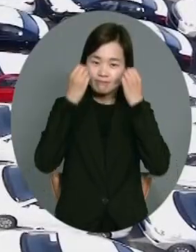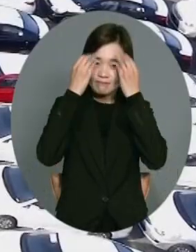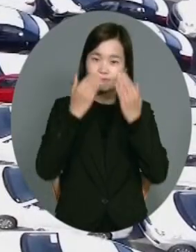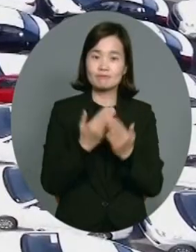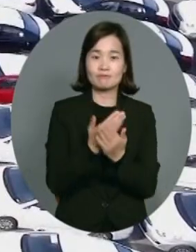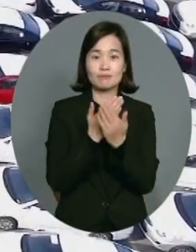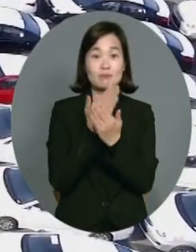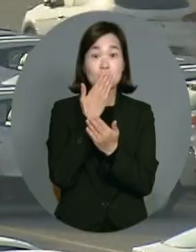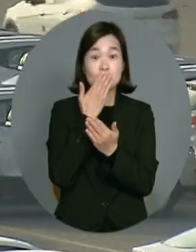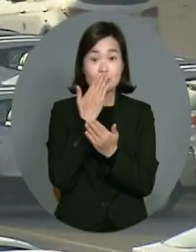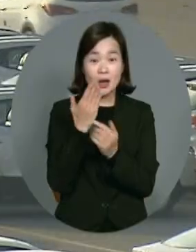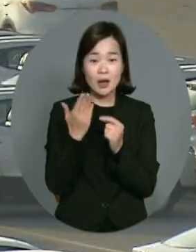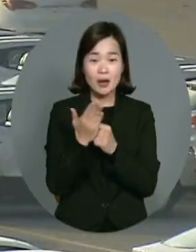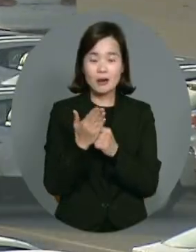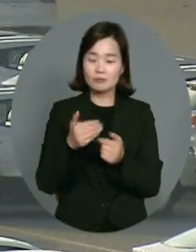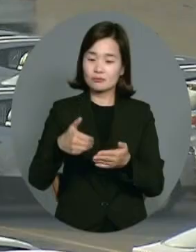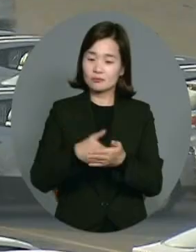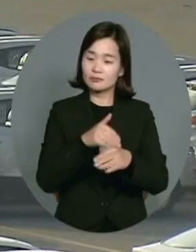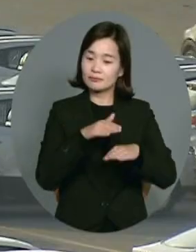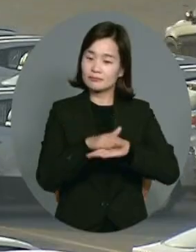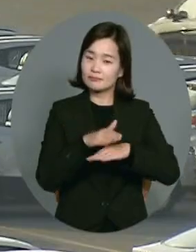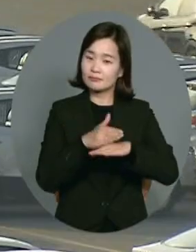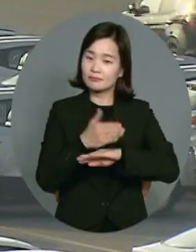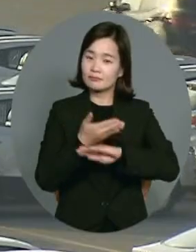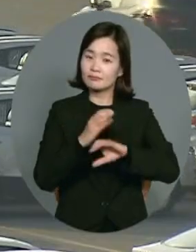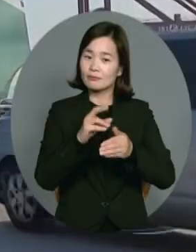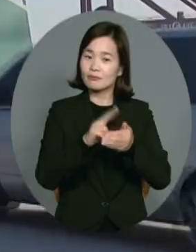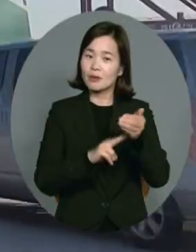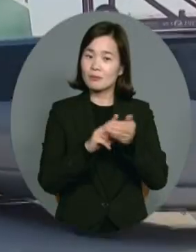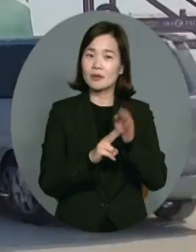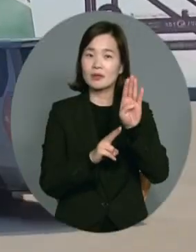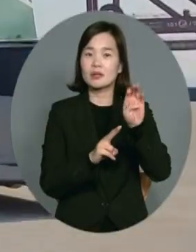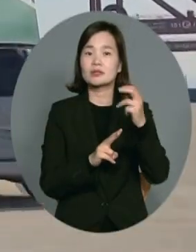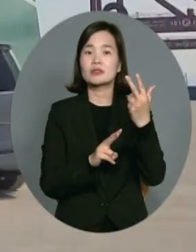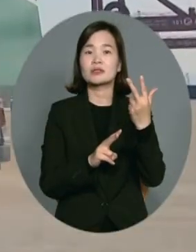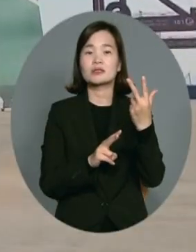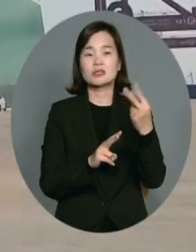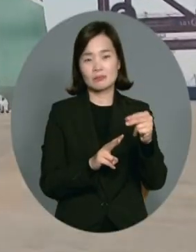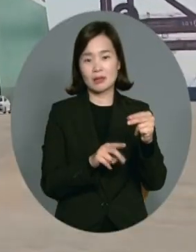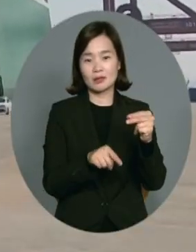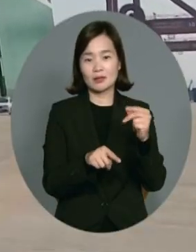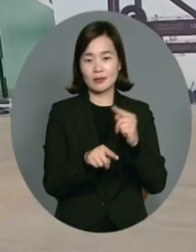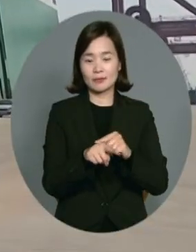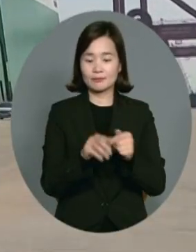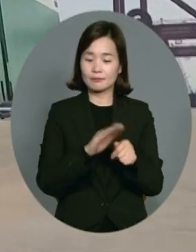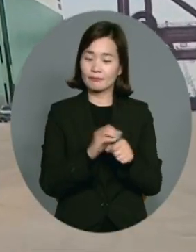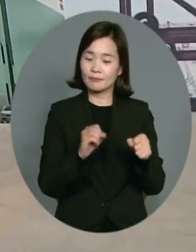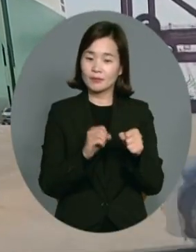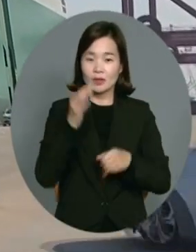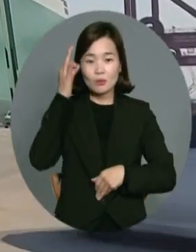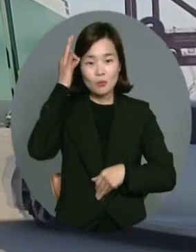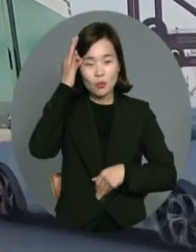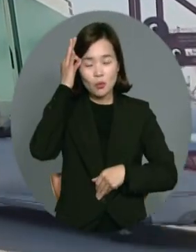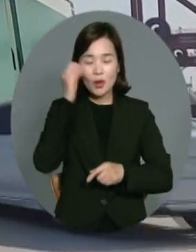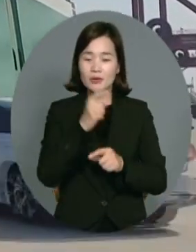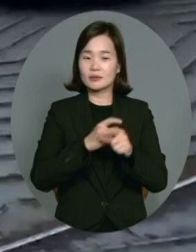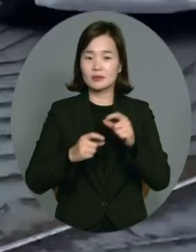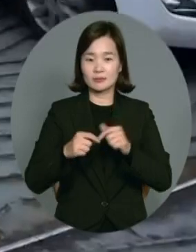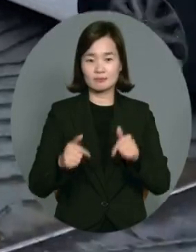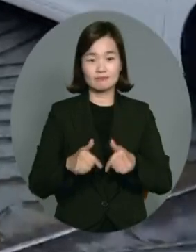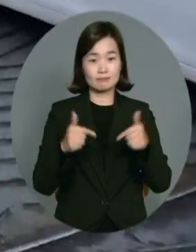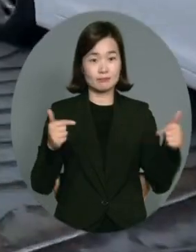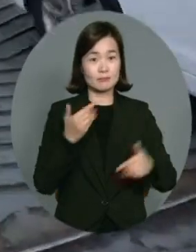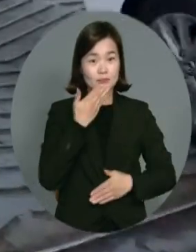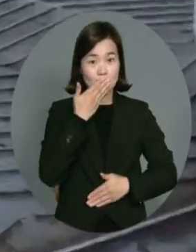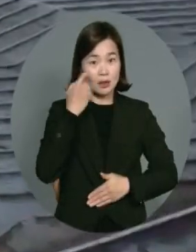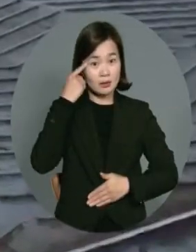지난해 우리나라의 중고차 해외 수출 물량은 47만대 경북도와 포항시는 충분히 시장 확장이 가능하다고